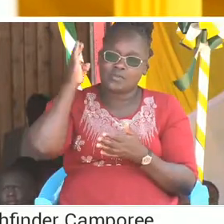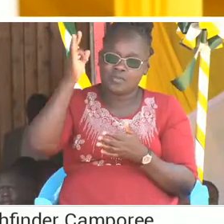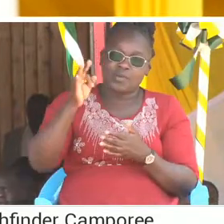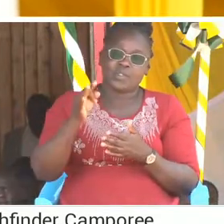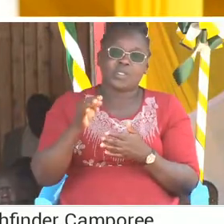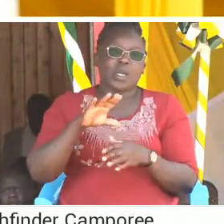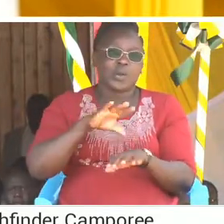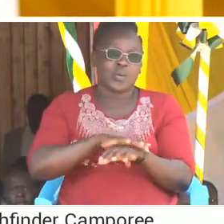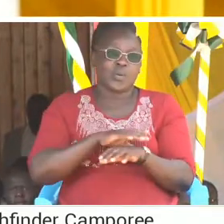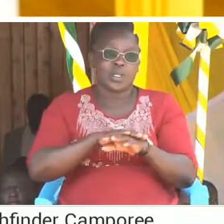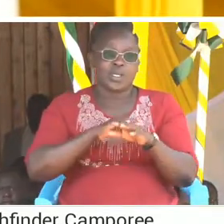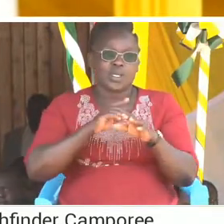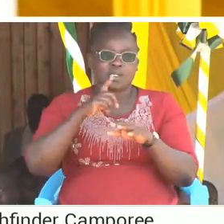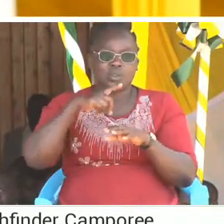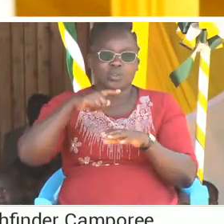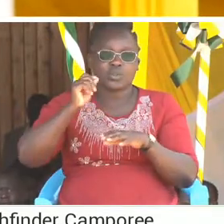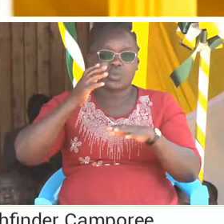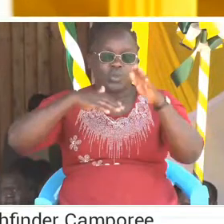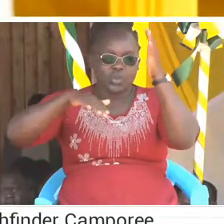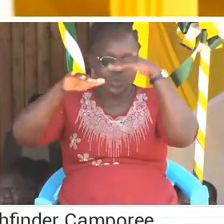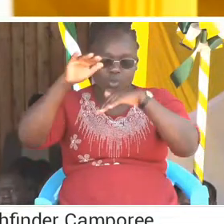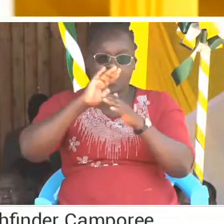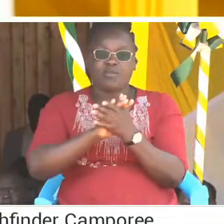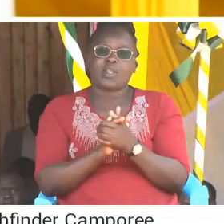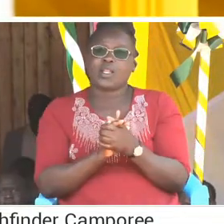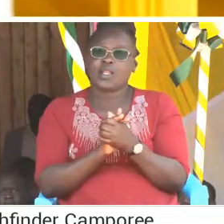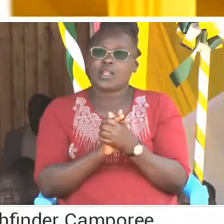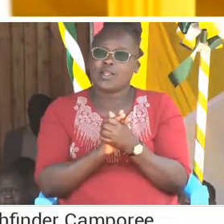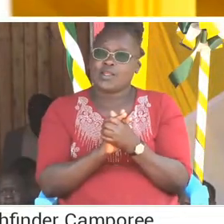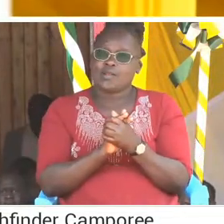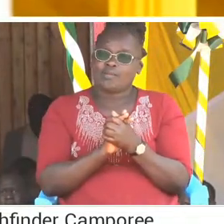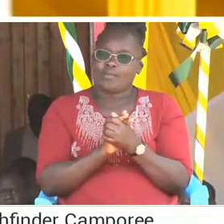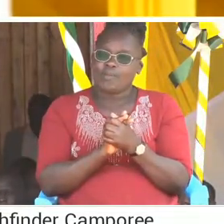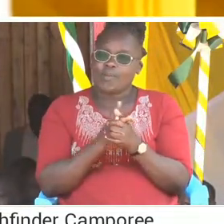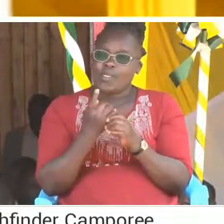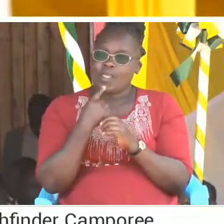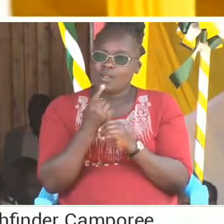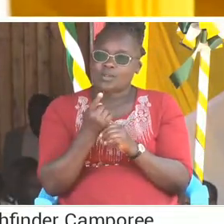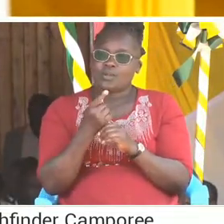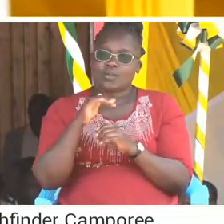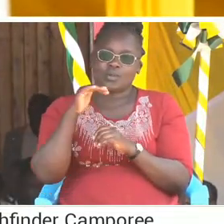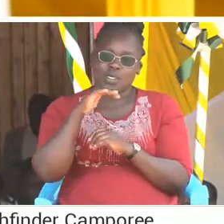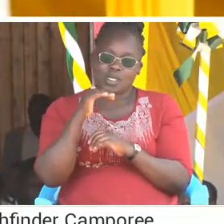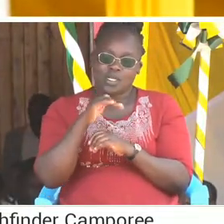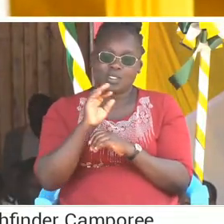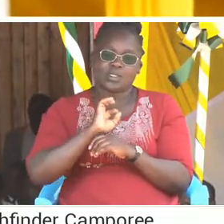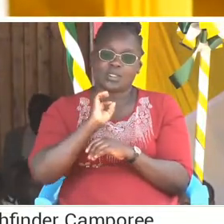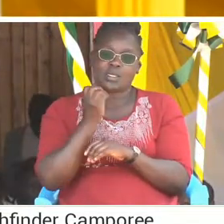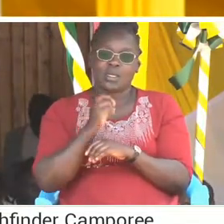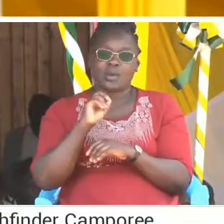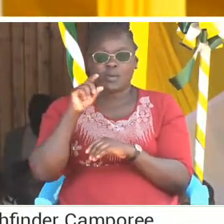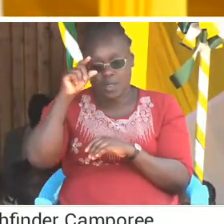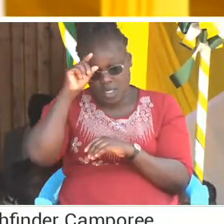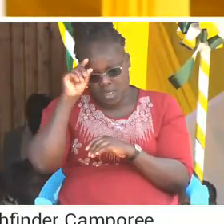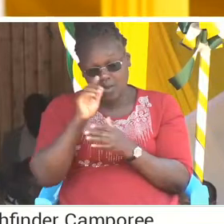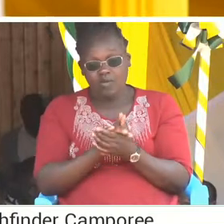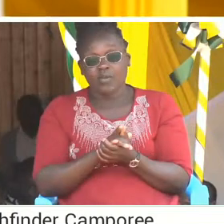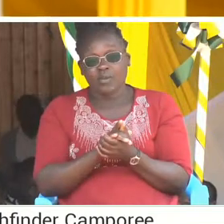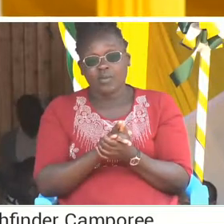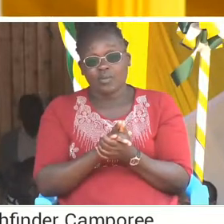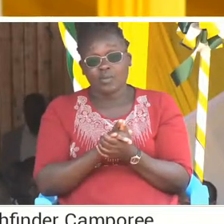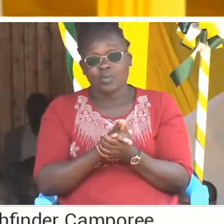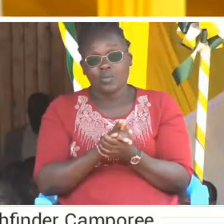ngaliona kwa hali na mga kitiongo na mga mwae yun, kisawame serikali ni yana pa Kenya, kondoji ni president ni